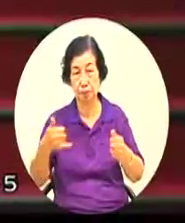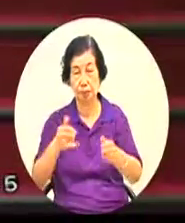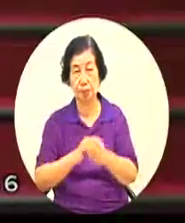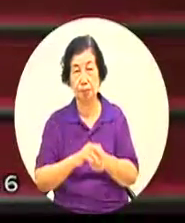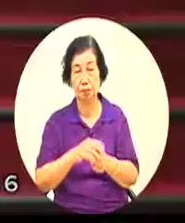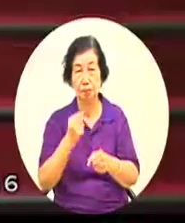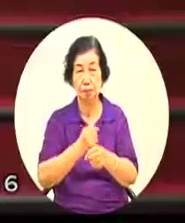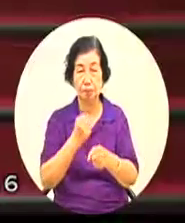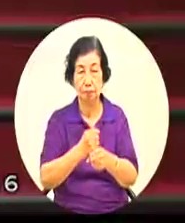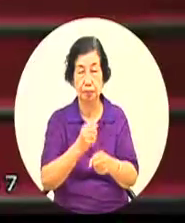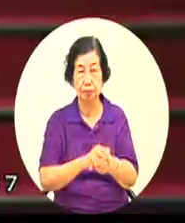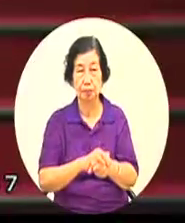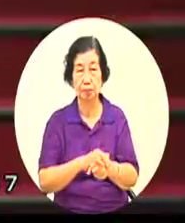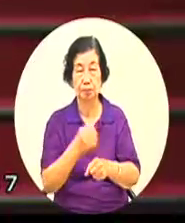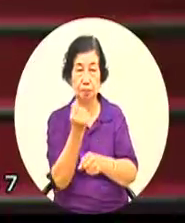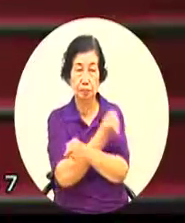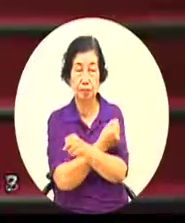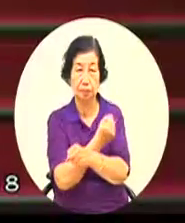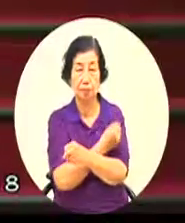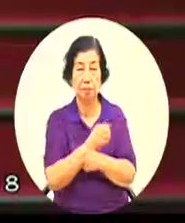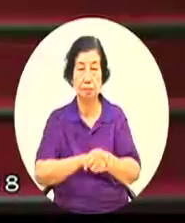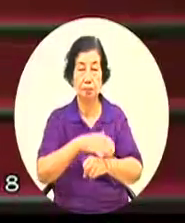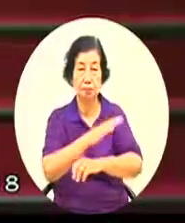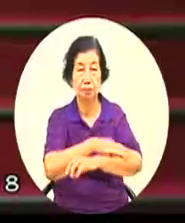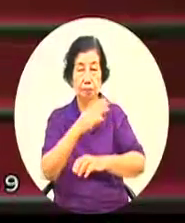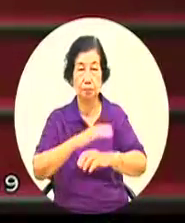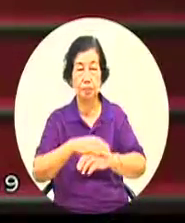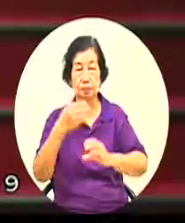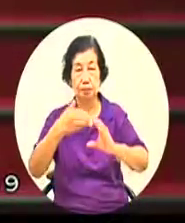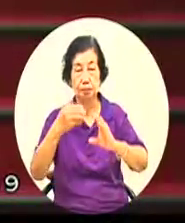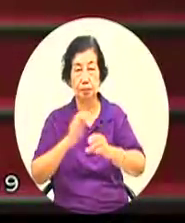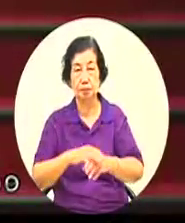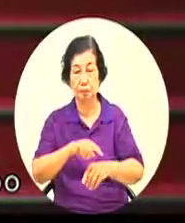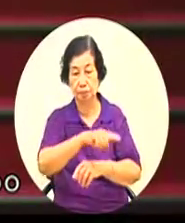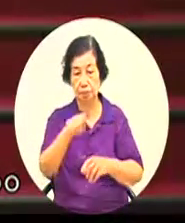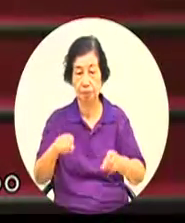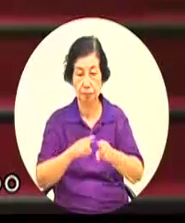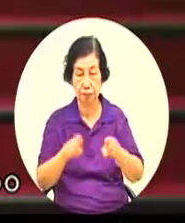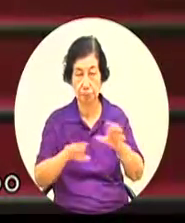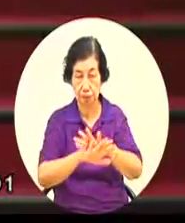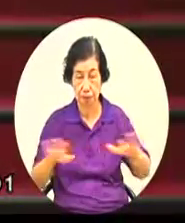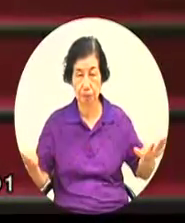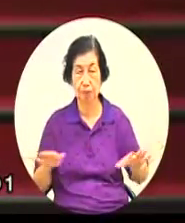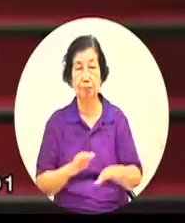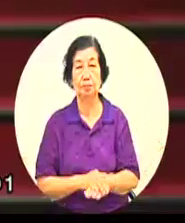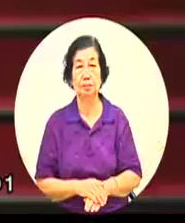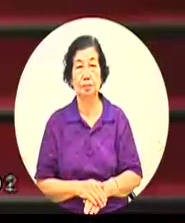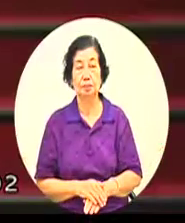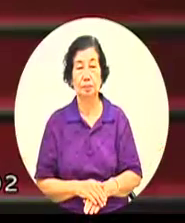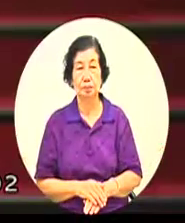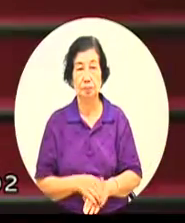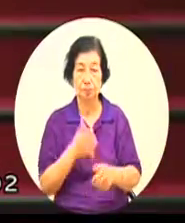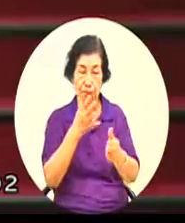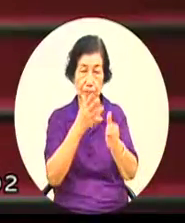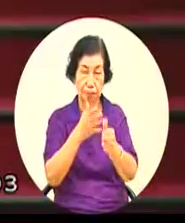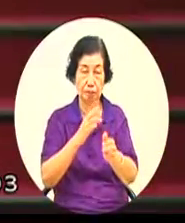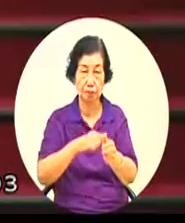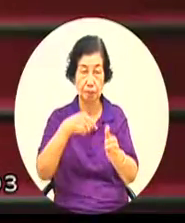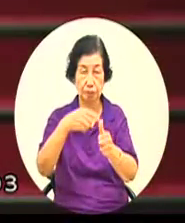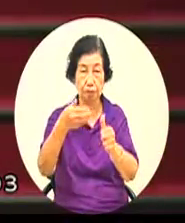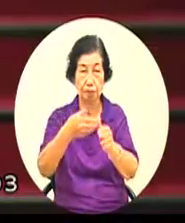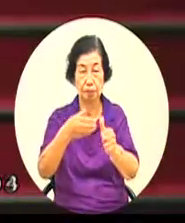媒体，还有高雄市民，大家好，大家平安。那我这边想要先问局长，教育局局长